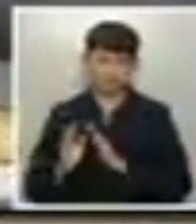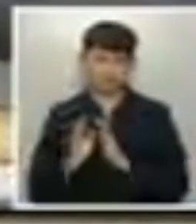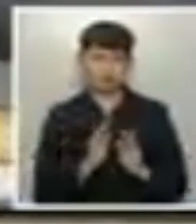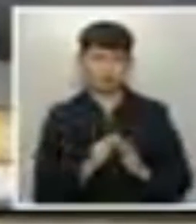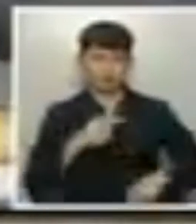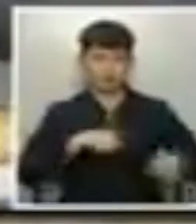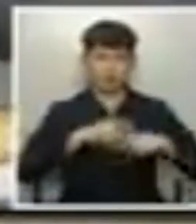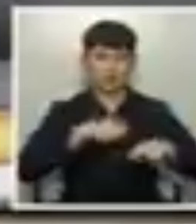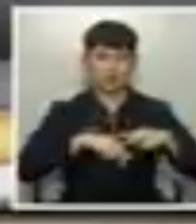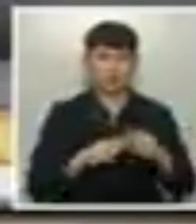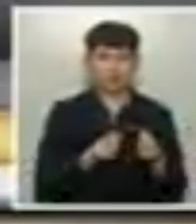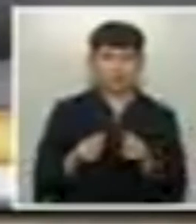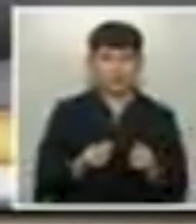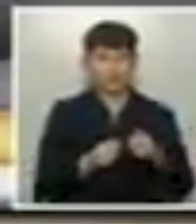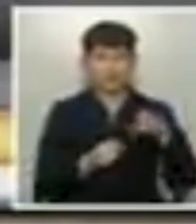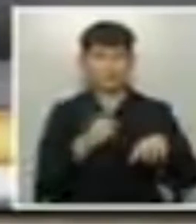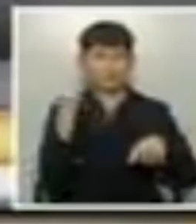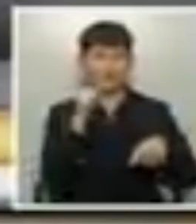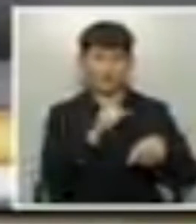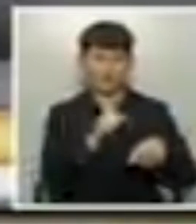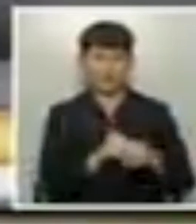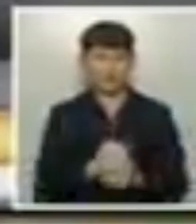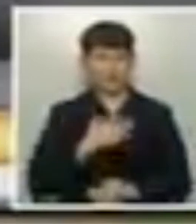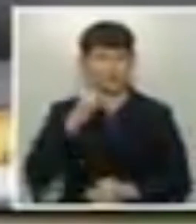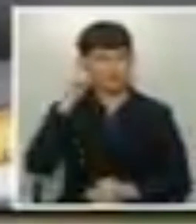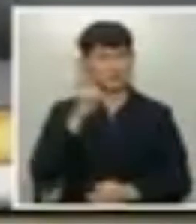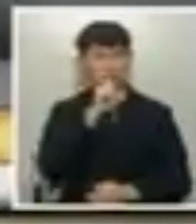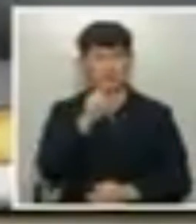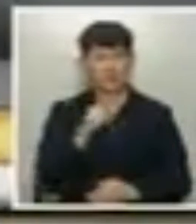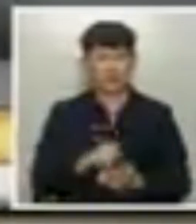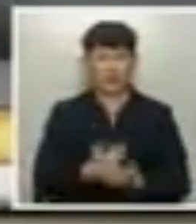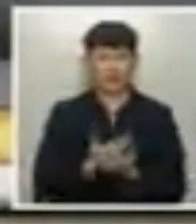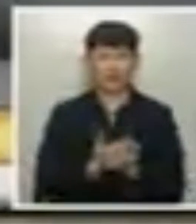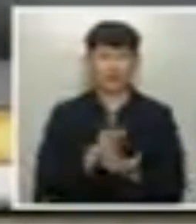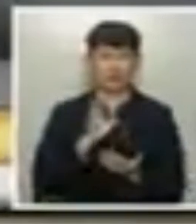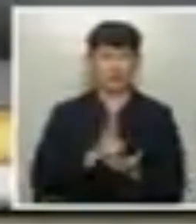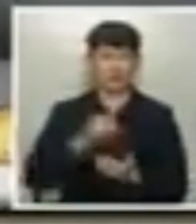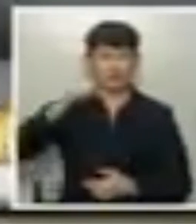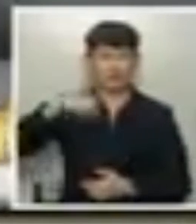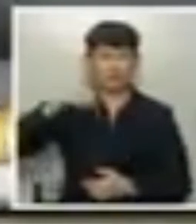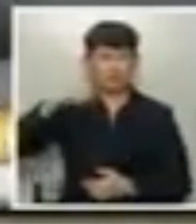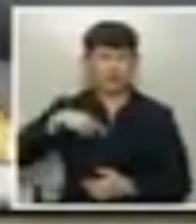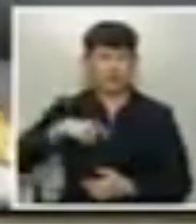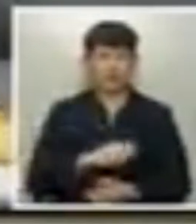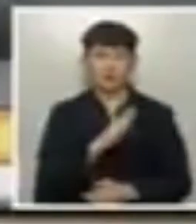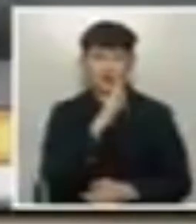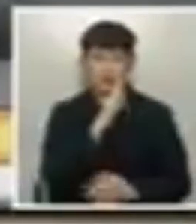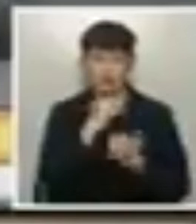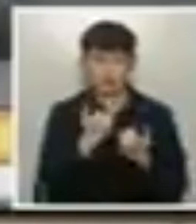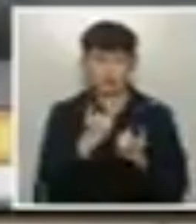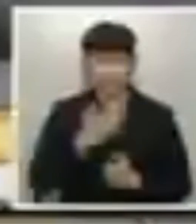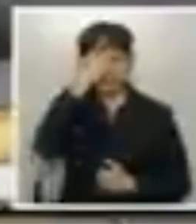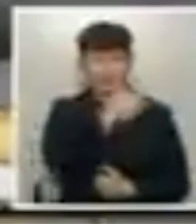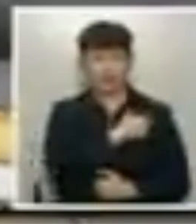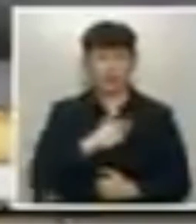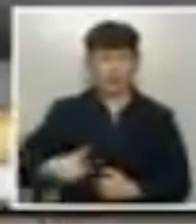ผับดังกล่าวดิฉันเกรงว่าจะใช้งบประมาณของทหารแบบซ้ำซ้อนนะคะถึงแม้ว่านางงามดังกล่า